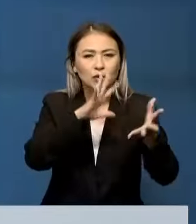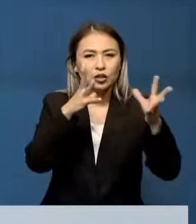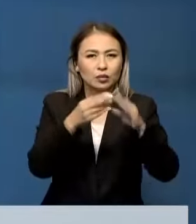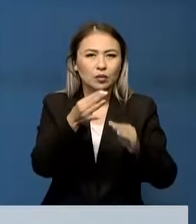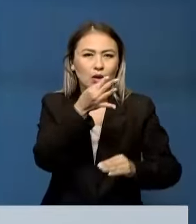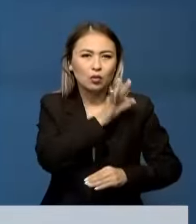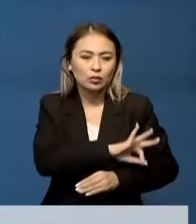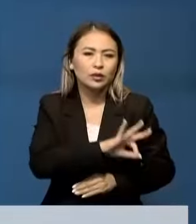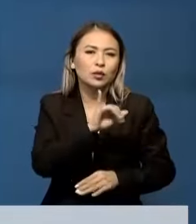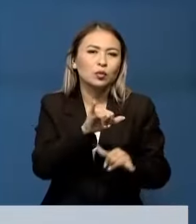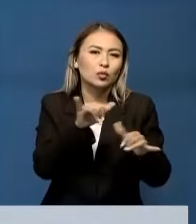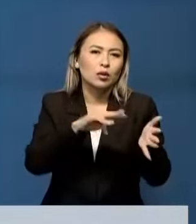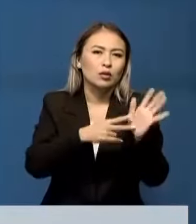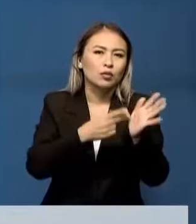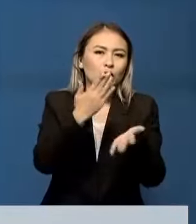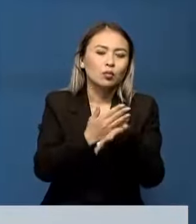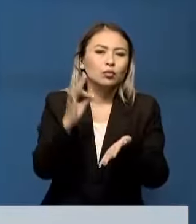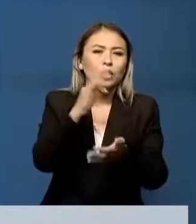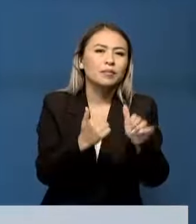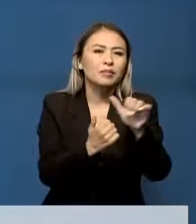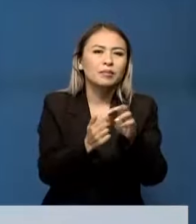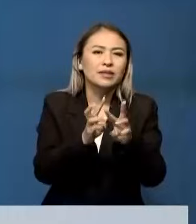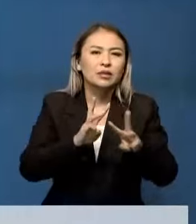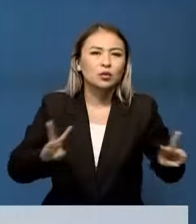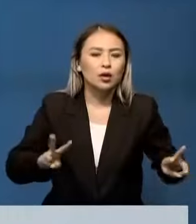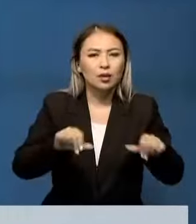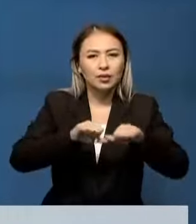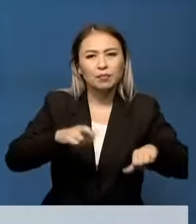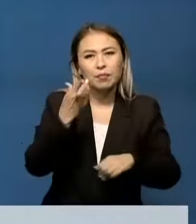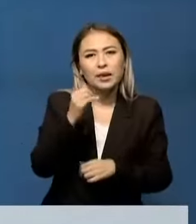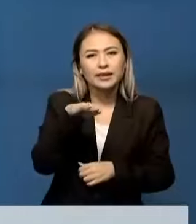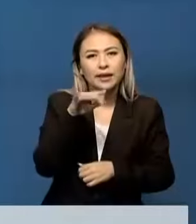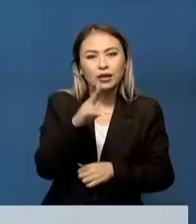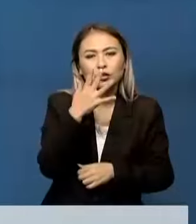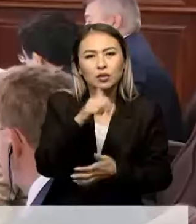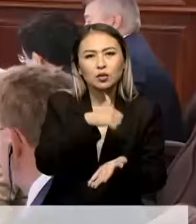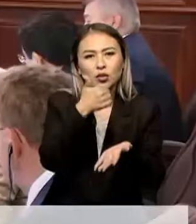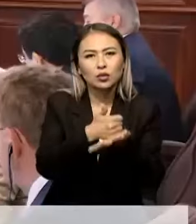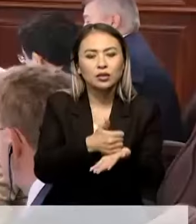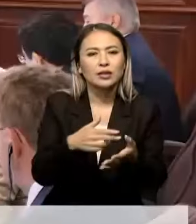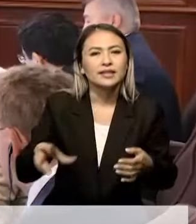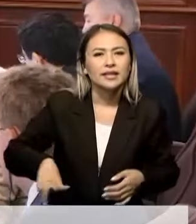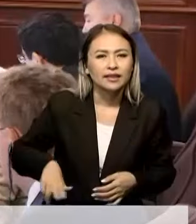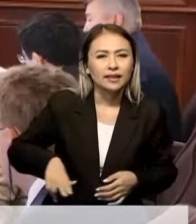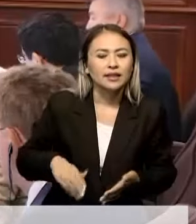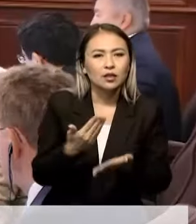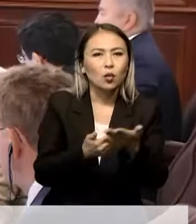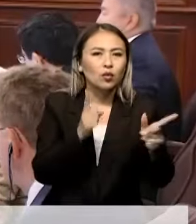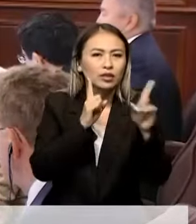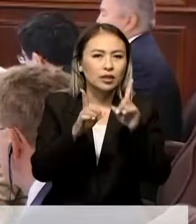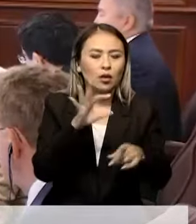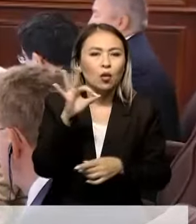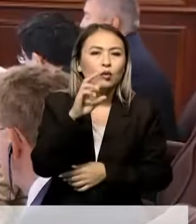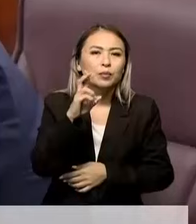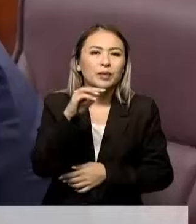оң нәтиже берсе, ауқымын кеңейту жоспарланып отыр. Бұл туралы премьер-министрдің төрағалығымен өткен Бәйтерек ұлттық басқарушы холдингінің директорлар кеңесінің